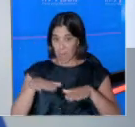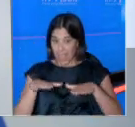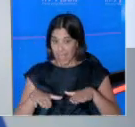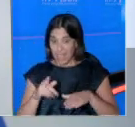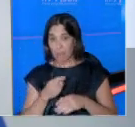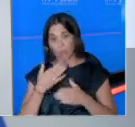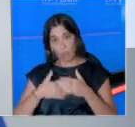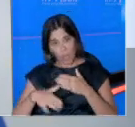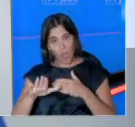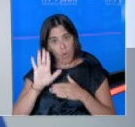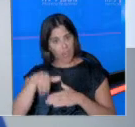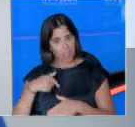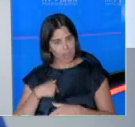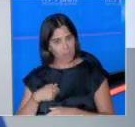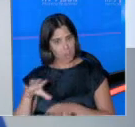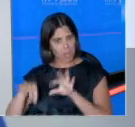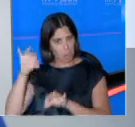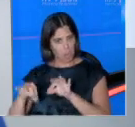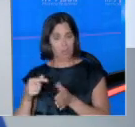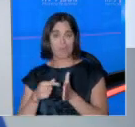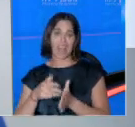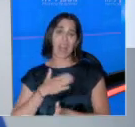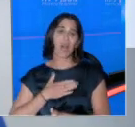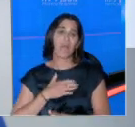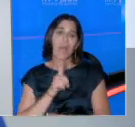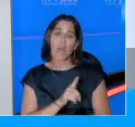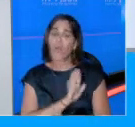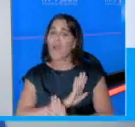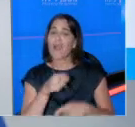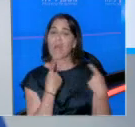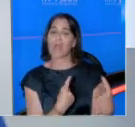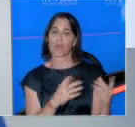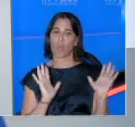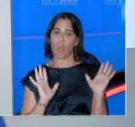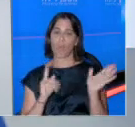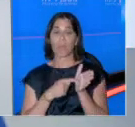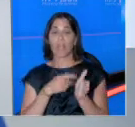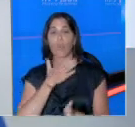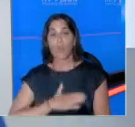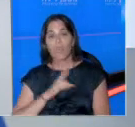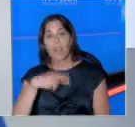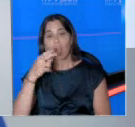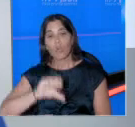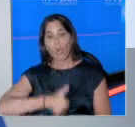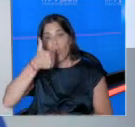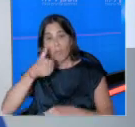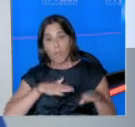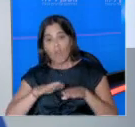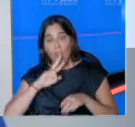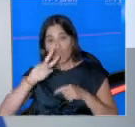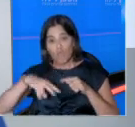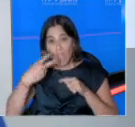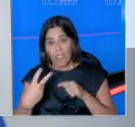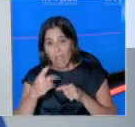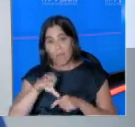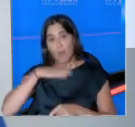היה הולך גם הולך לבחירות. כי אכפת לו רק מעצמו. כי הוא רוצה להיות ראש ממשלה לשנתיים,